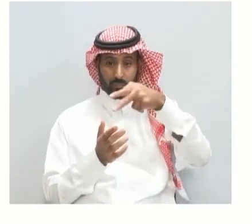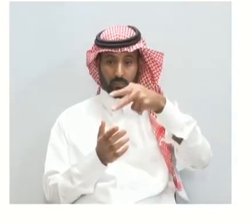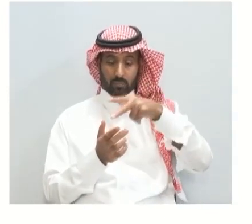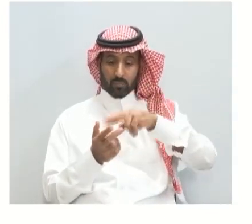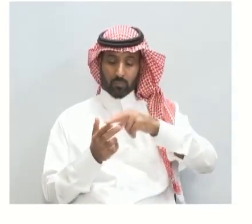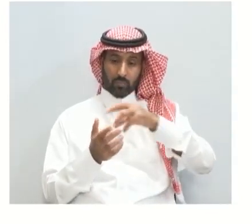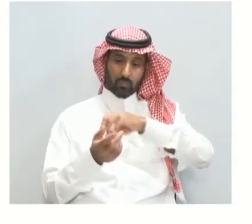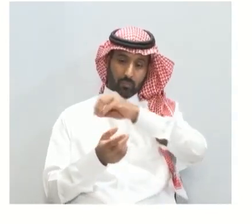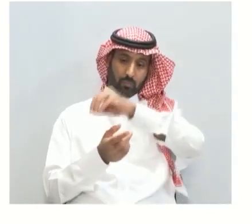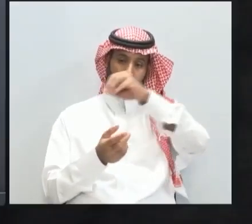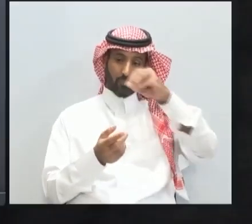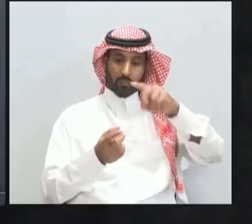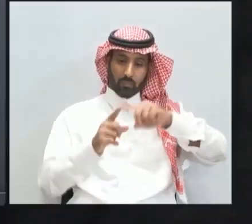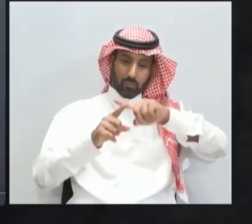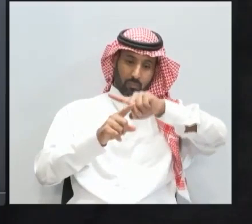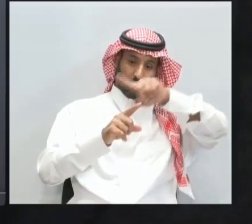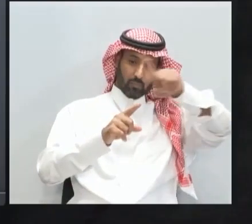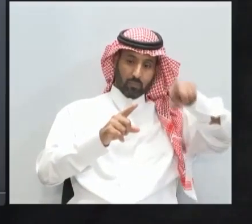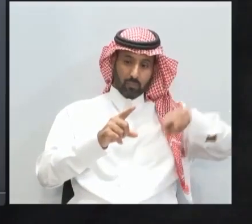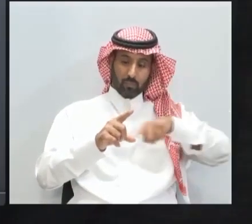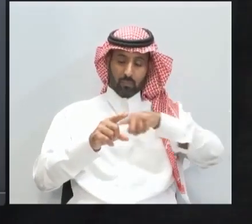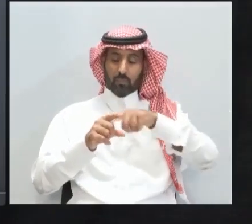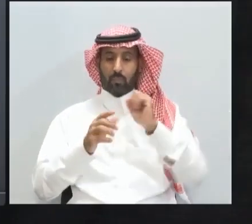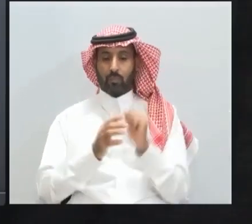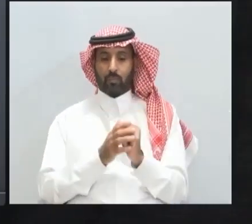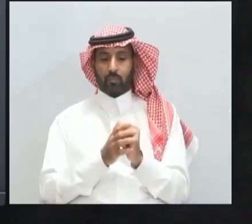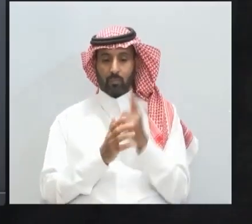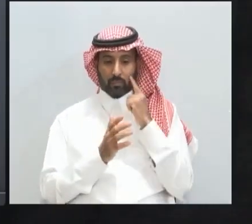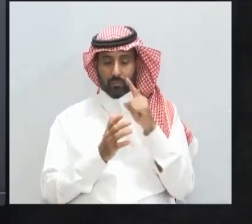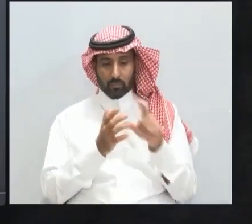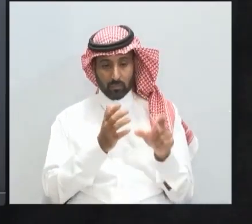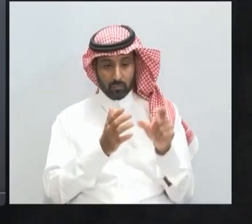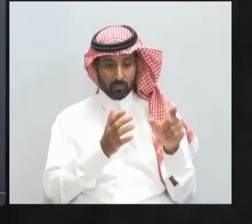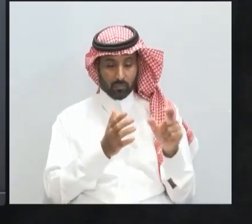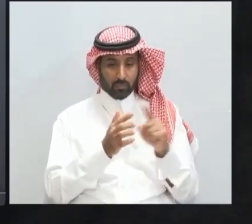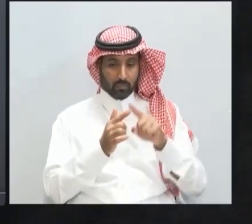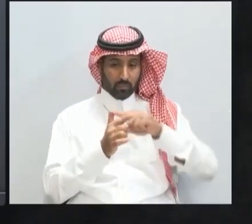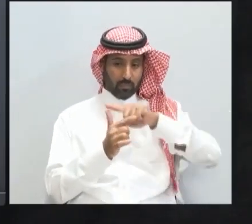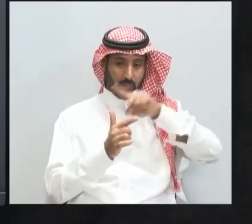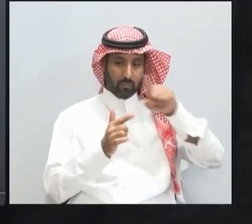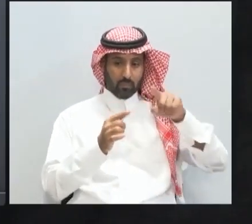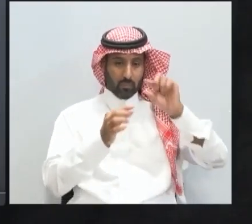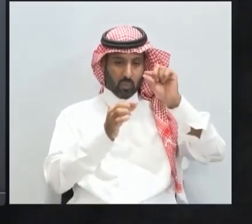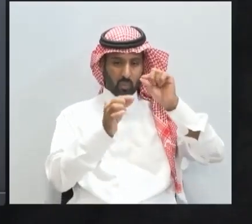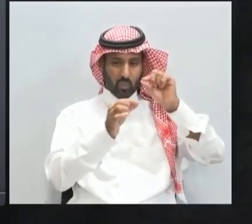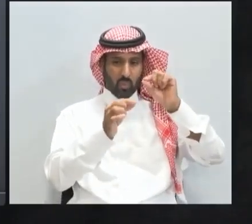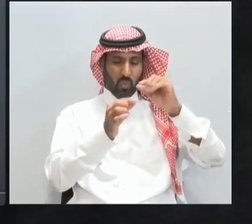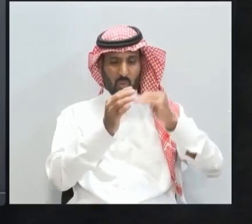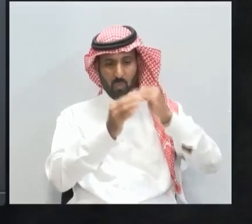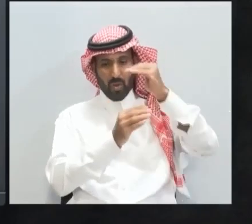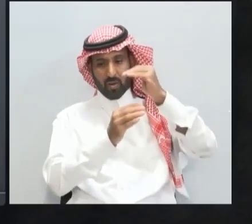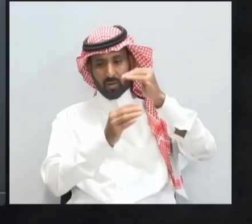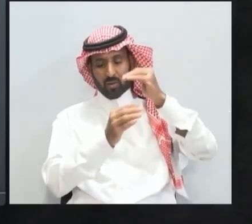النواقل داخل الميتوكندريا هذه العمليه اين حدثت داخل الميتوكندريا نحن نعلم ان الم الكندريه لديها غشائين غشاء خارجي من